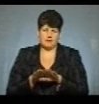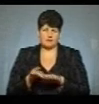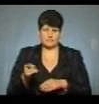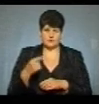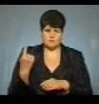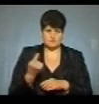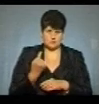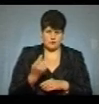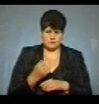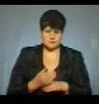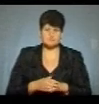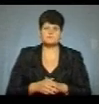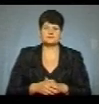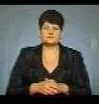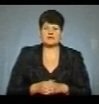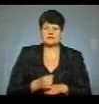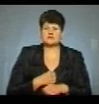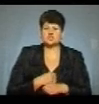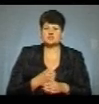Тернопільській області. На